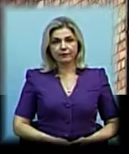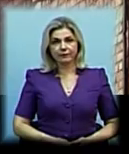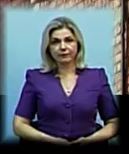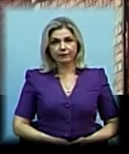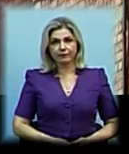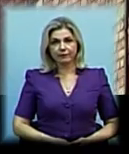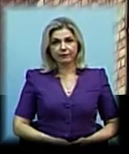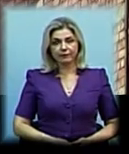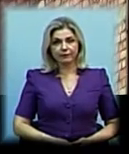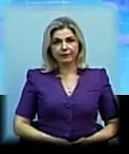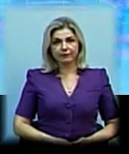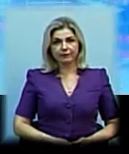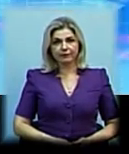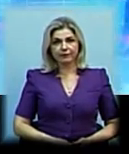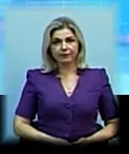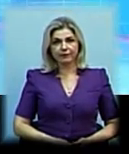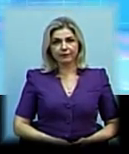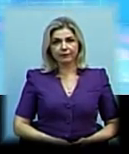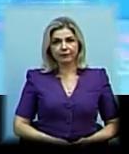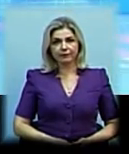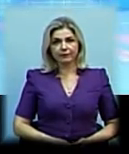новини Миколаївщини.